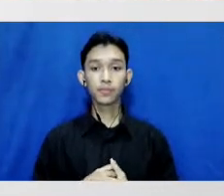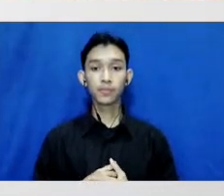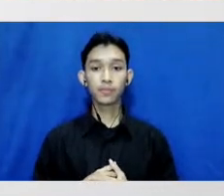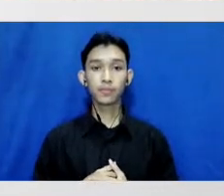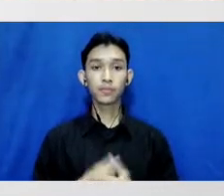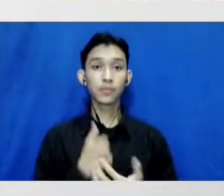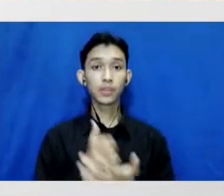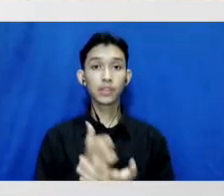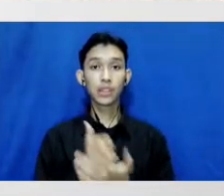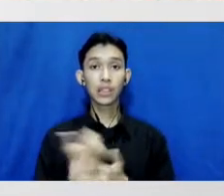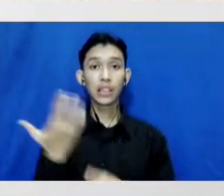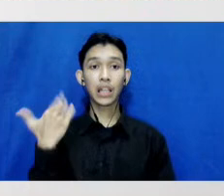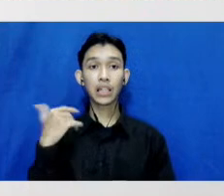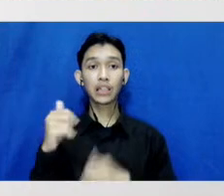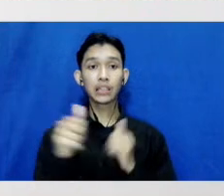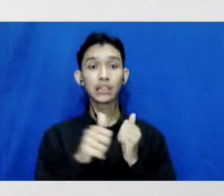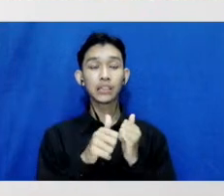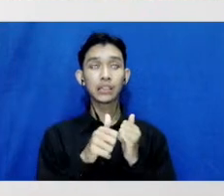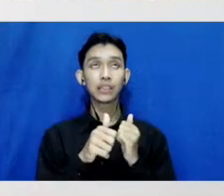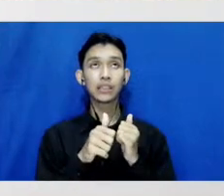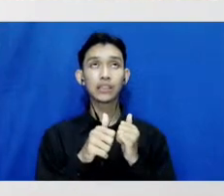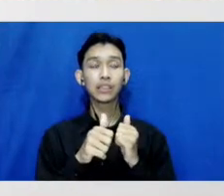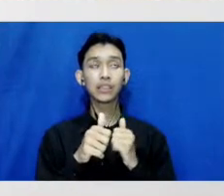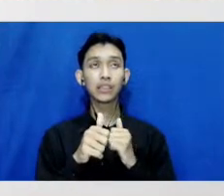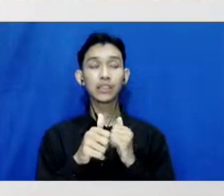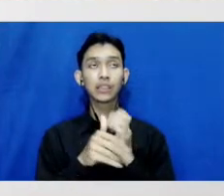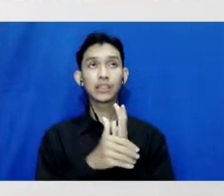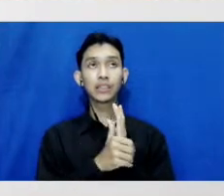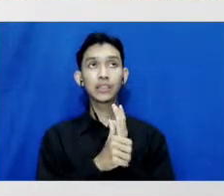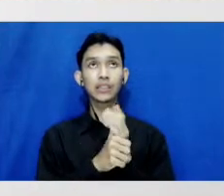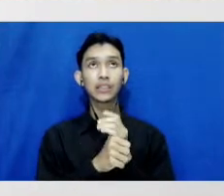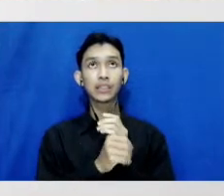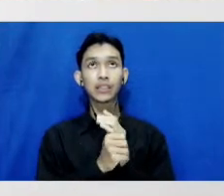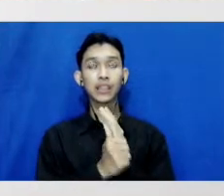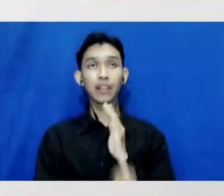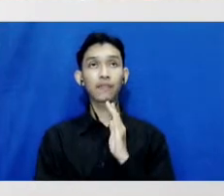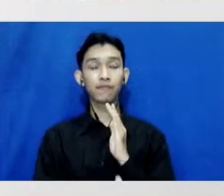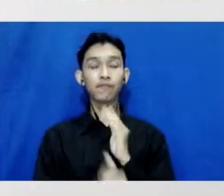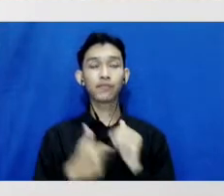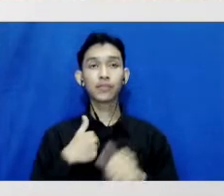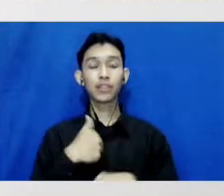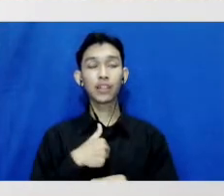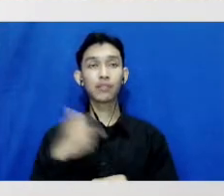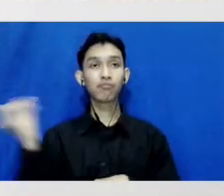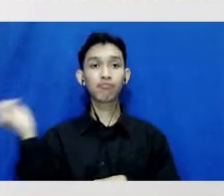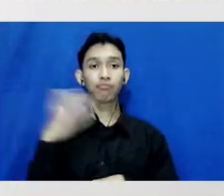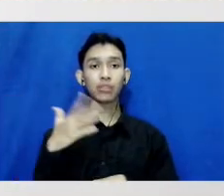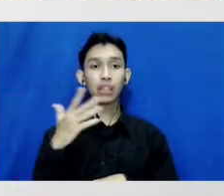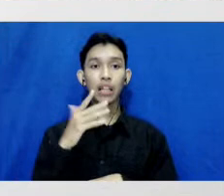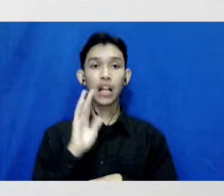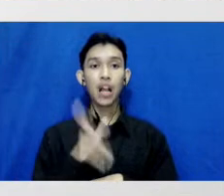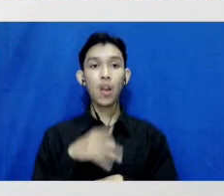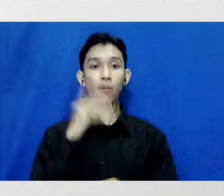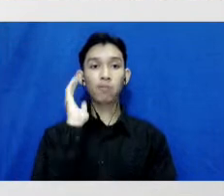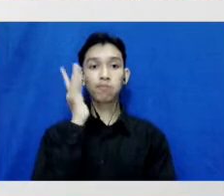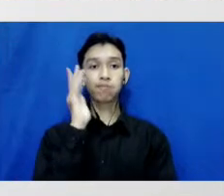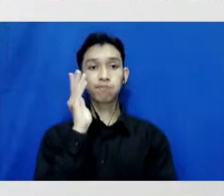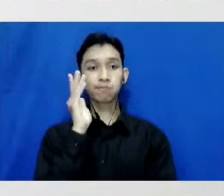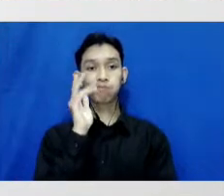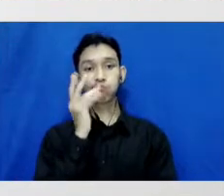ternyata tadi staff saya sebelum saya mulai ada disclose dulu bahwa paparan saya